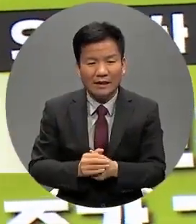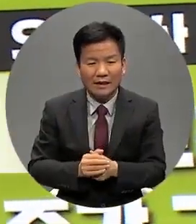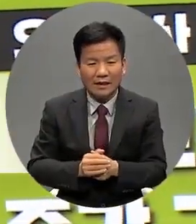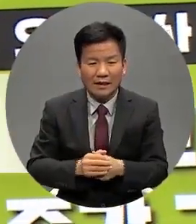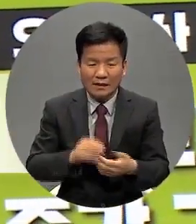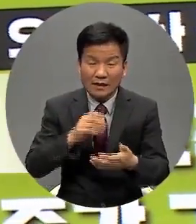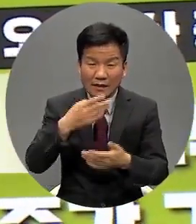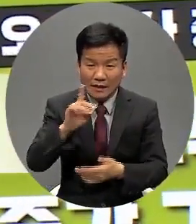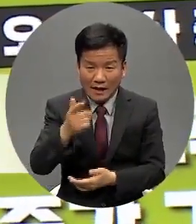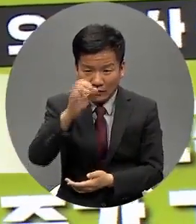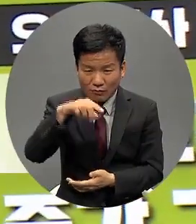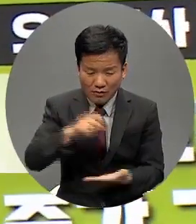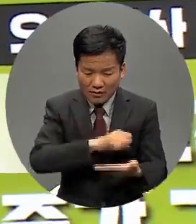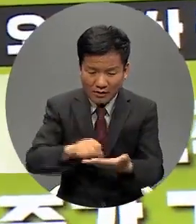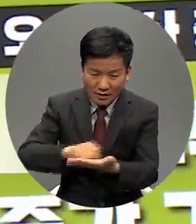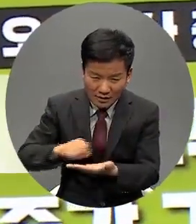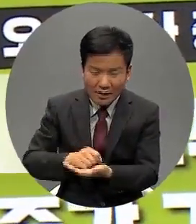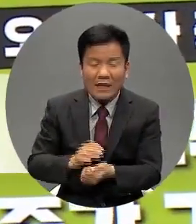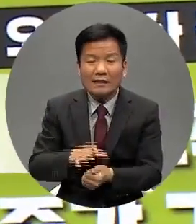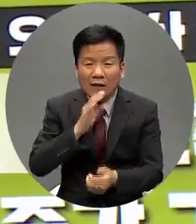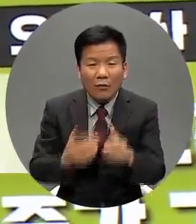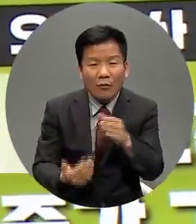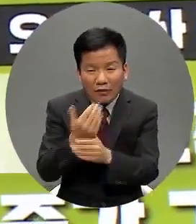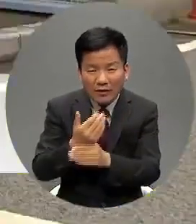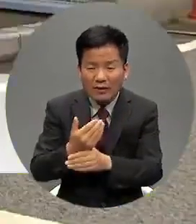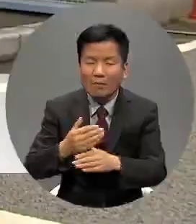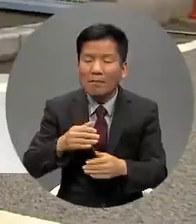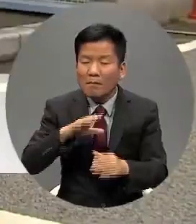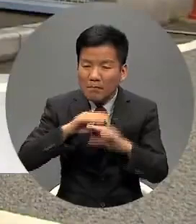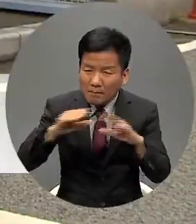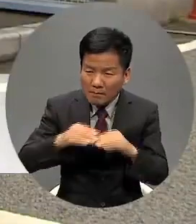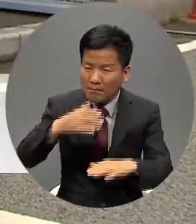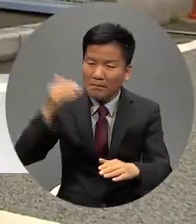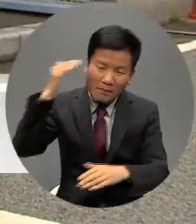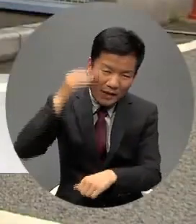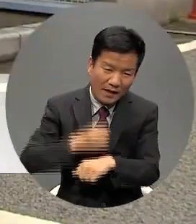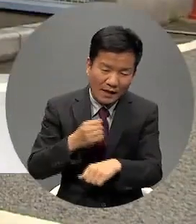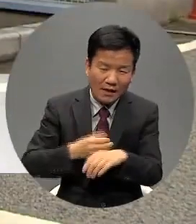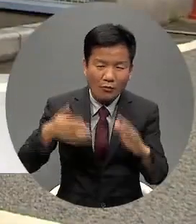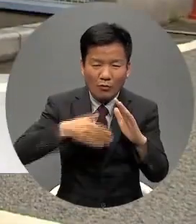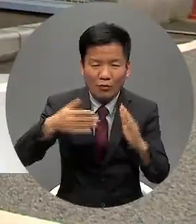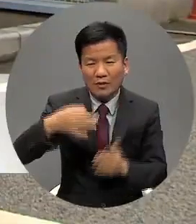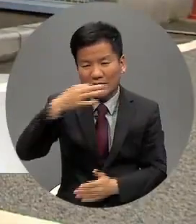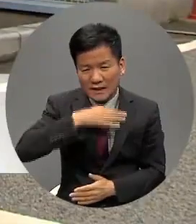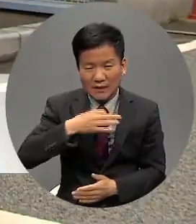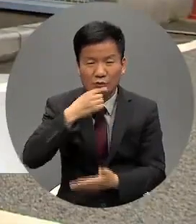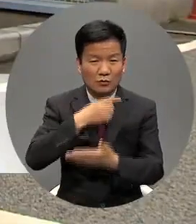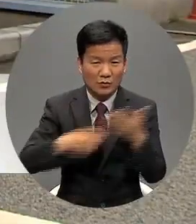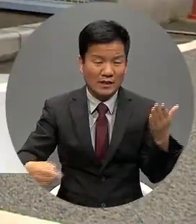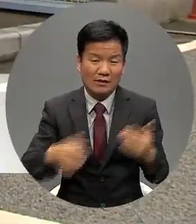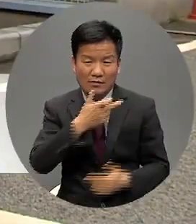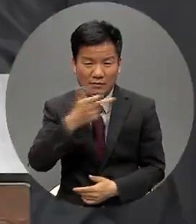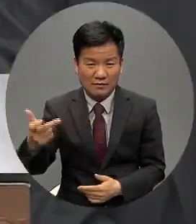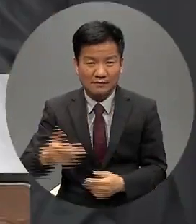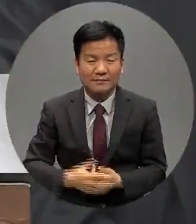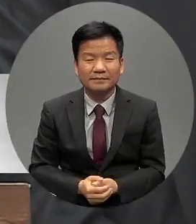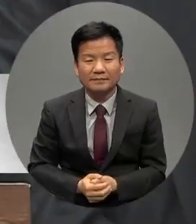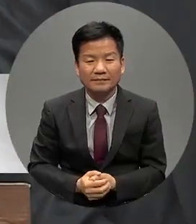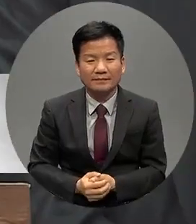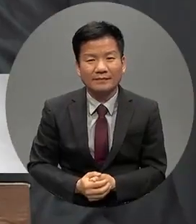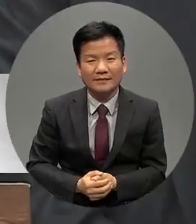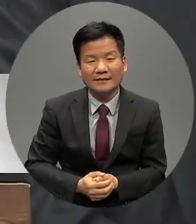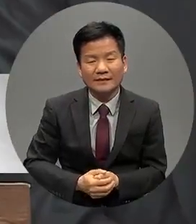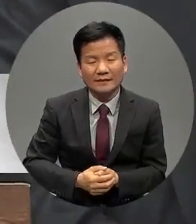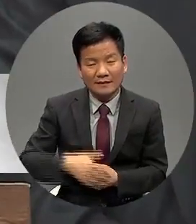탄원을 동료한 것은 참사의 진상규명을 방해해 공공의 이익을 훼손하는 행위라고 지적했습니다 이에